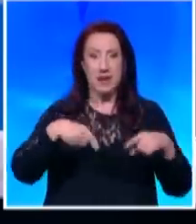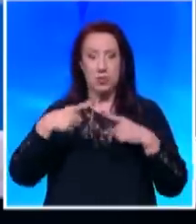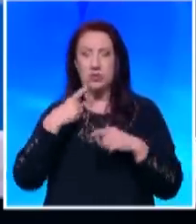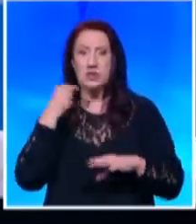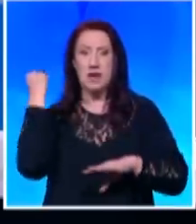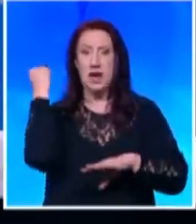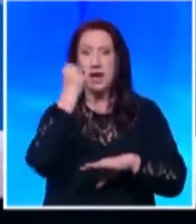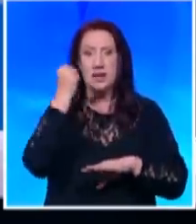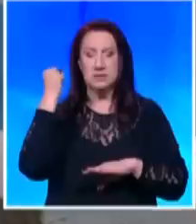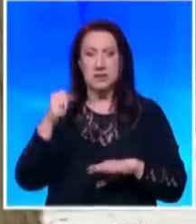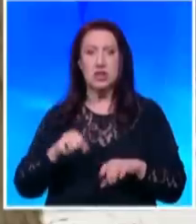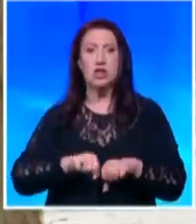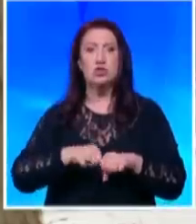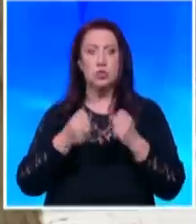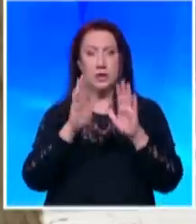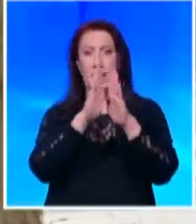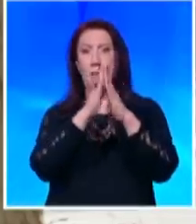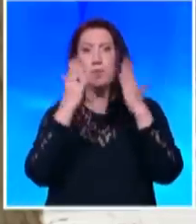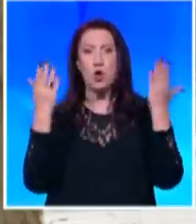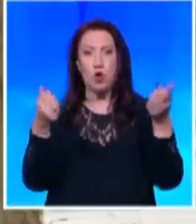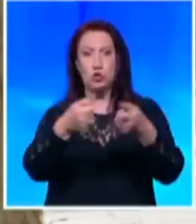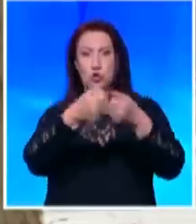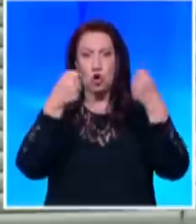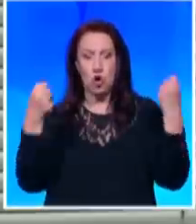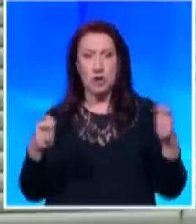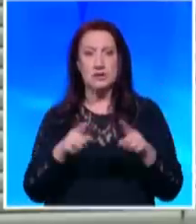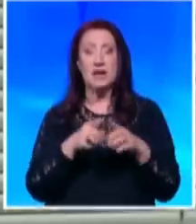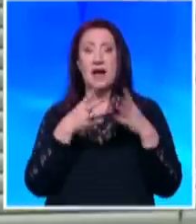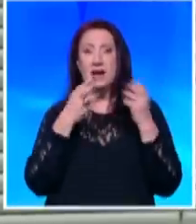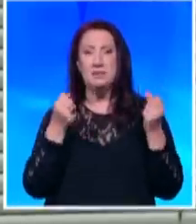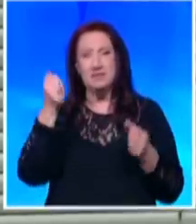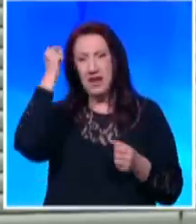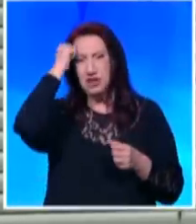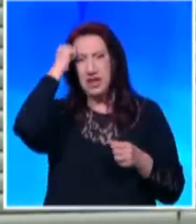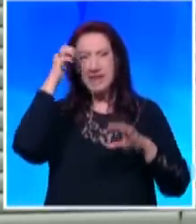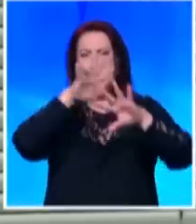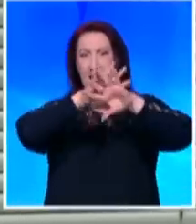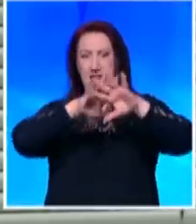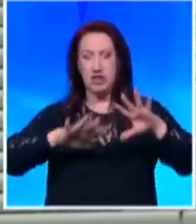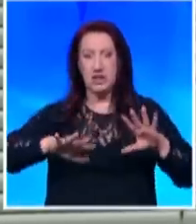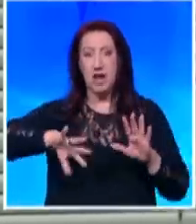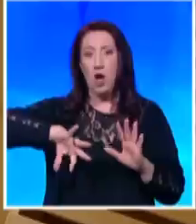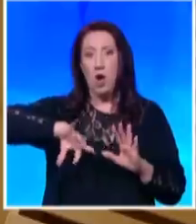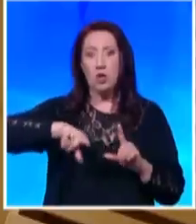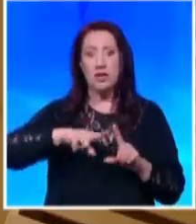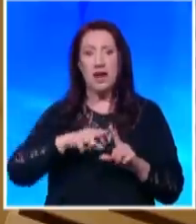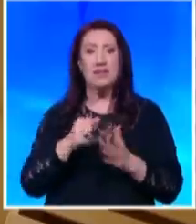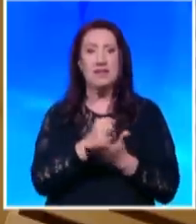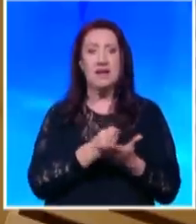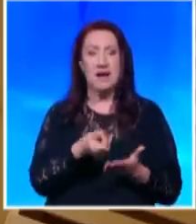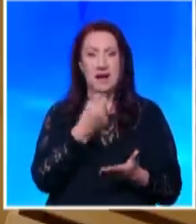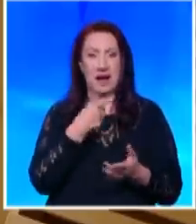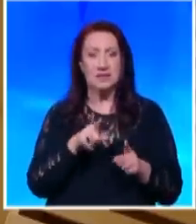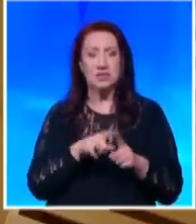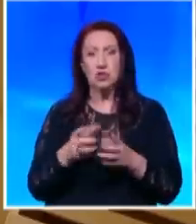изпочупени, липсват металните решетки, откраднати са лекарства, в две от помещенията са откъртени дори чугунените радиатори.